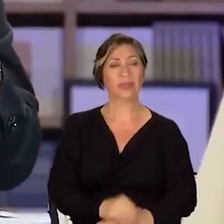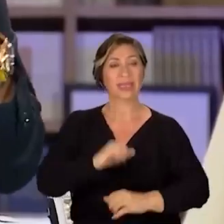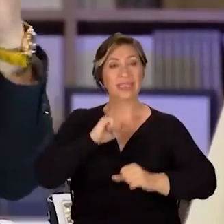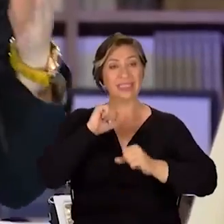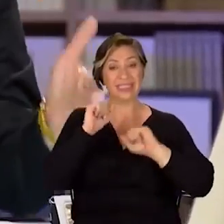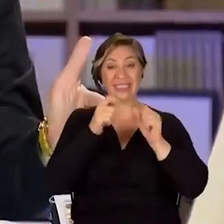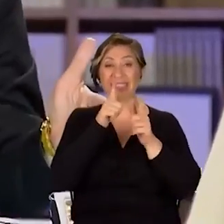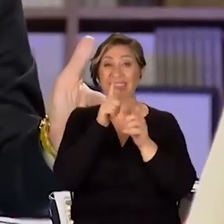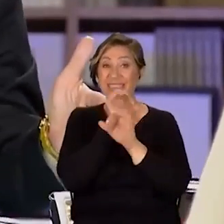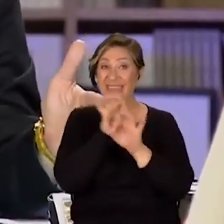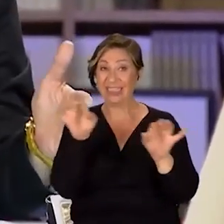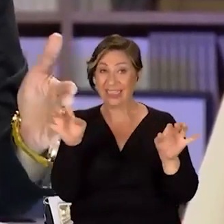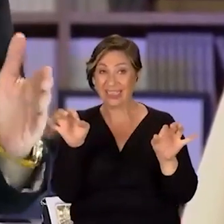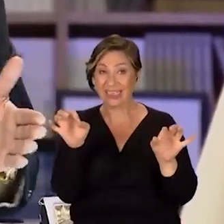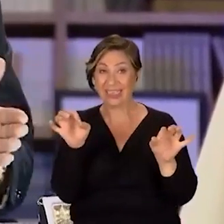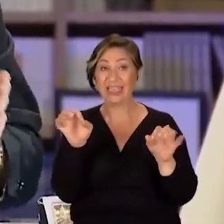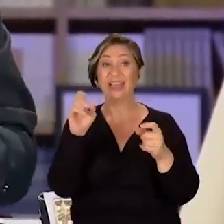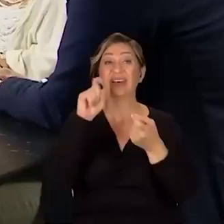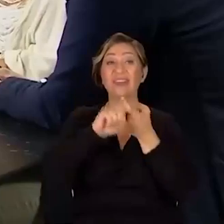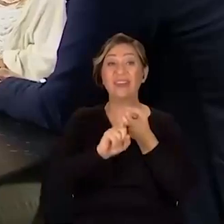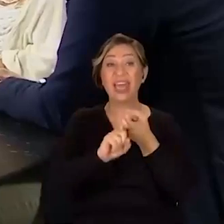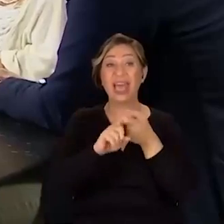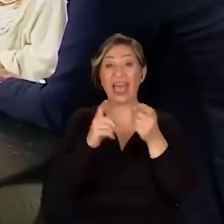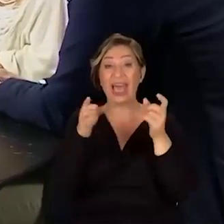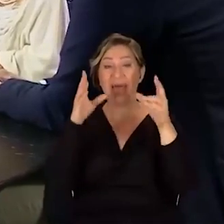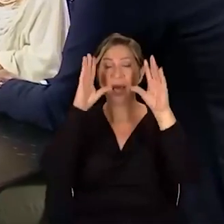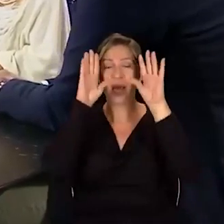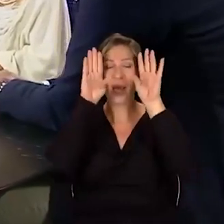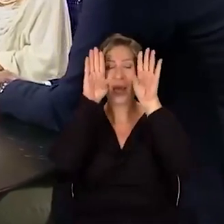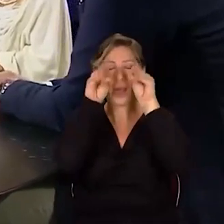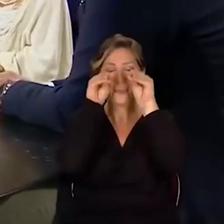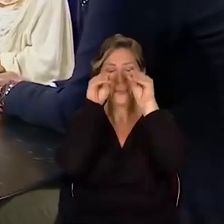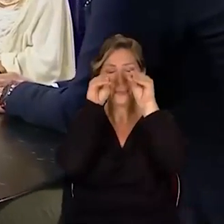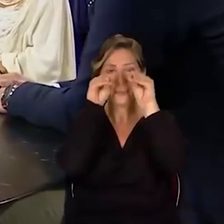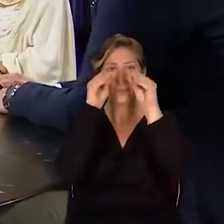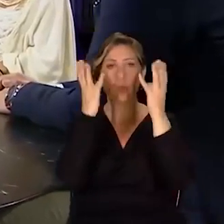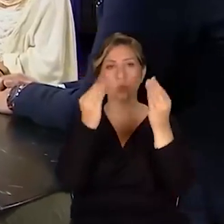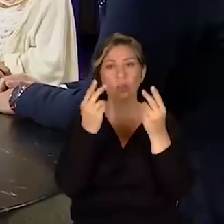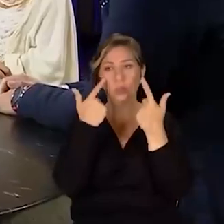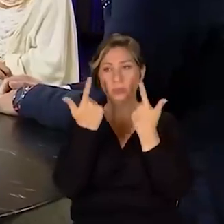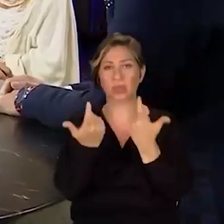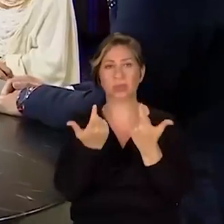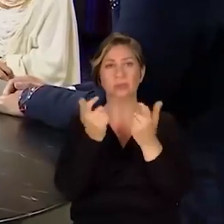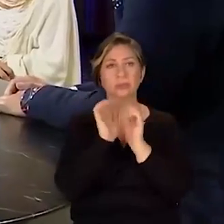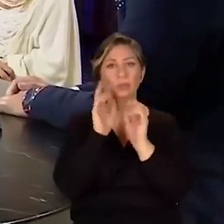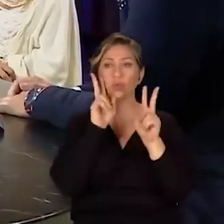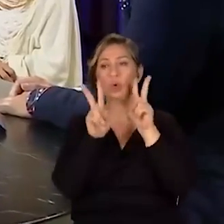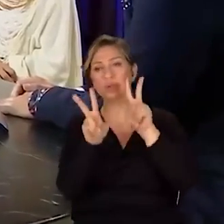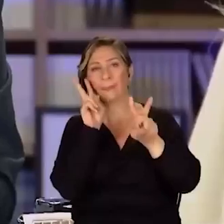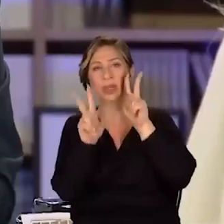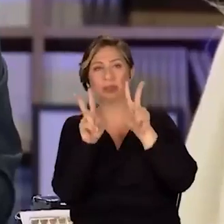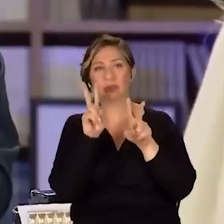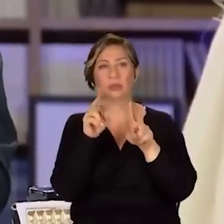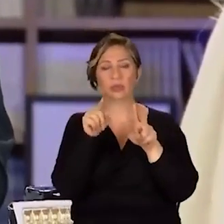Davranışsal sessizlik ve kapalı gözler şeklinde gözlemlenir. Yani burada bize tabii,